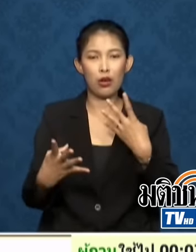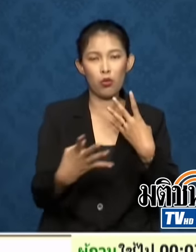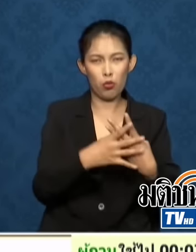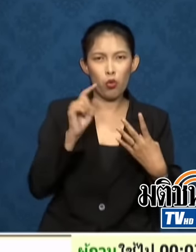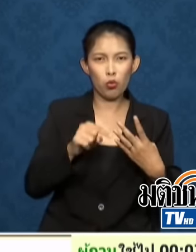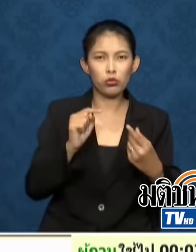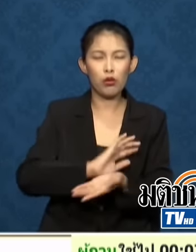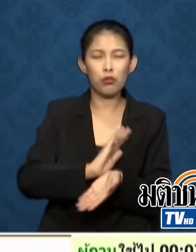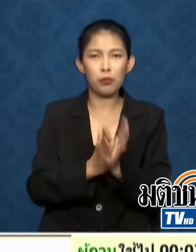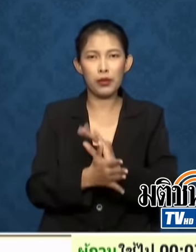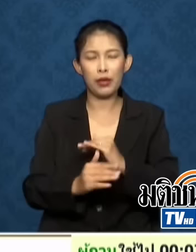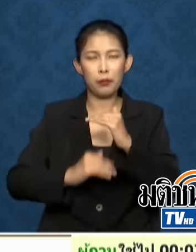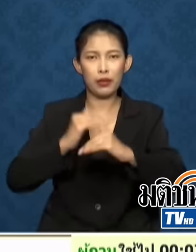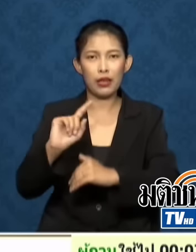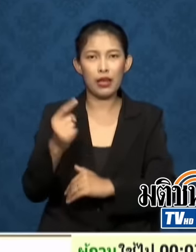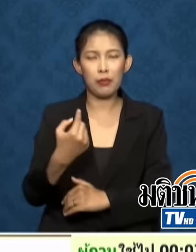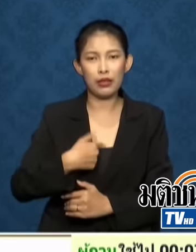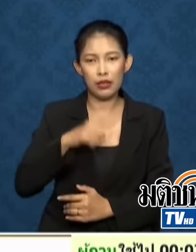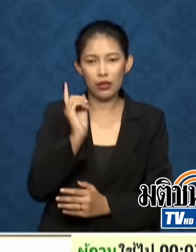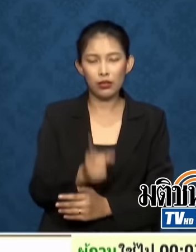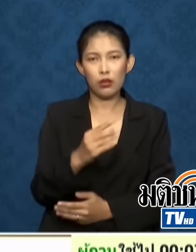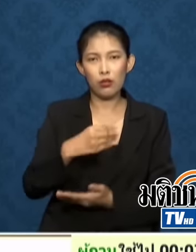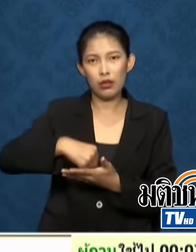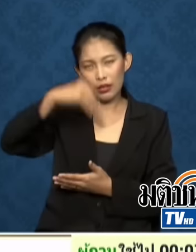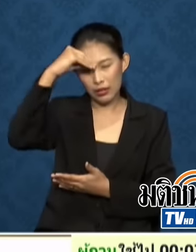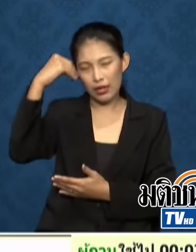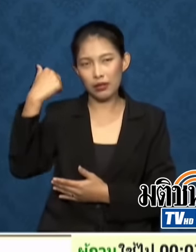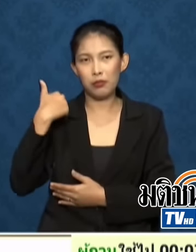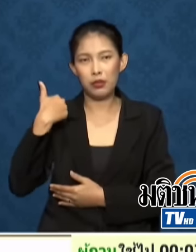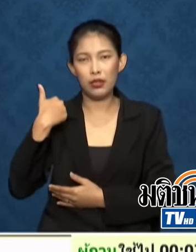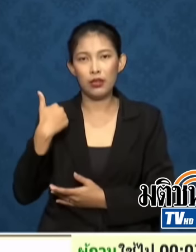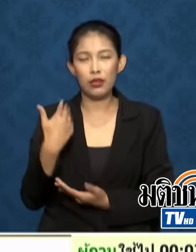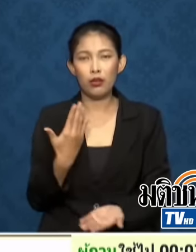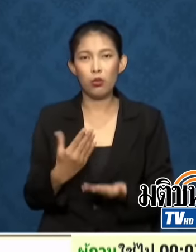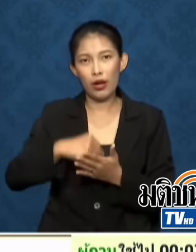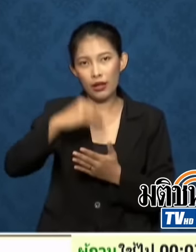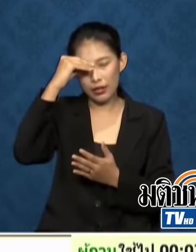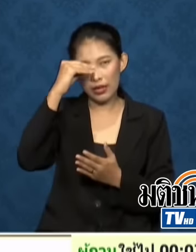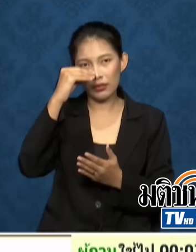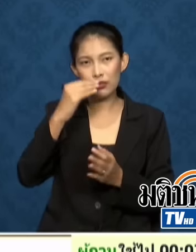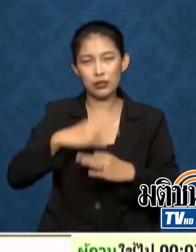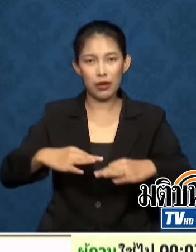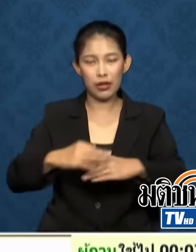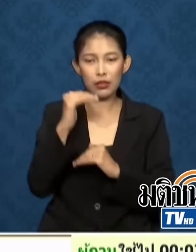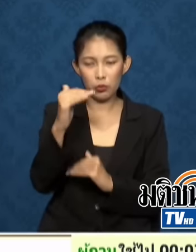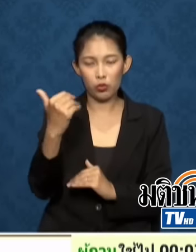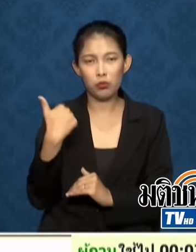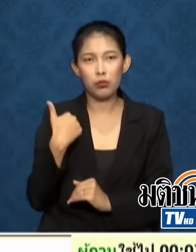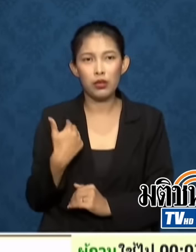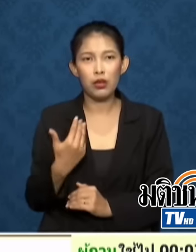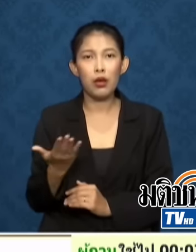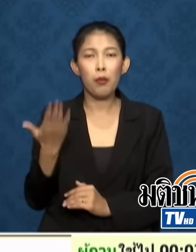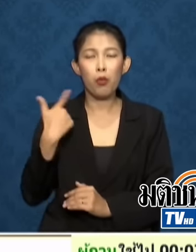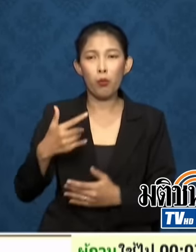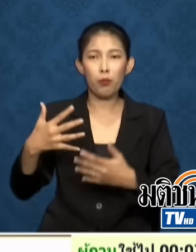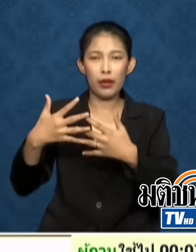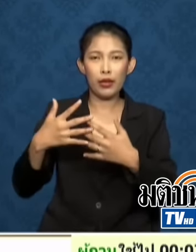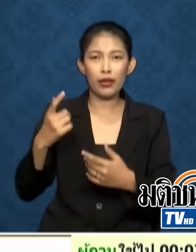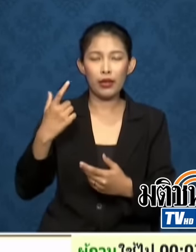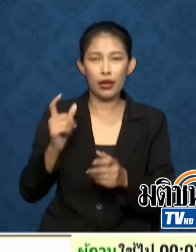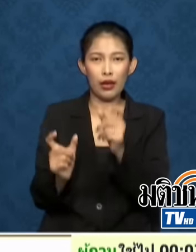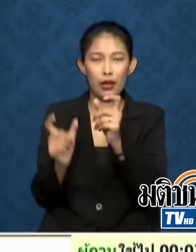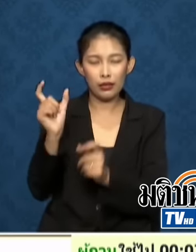ฒนาใหม่ให้เขามีการศึกษาถึงภาคบังคับขึ้นมาผมไปที่อังกฤษมาเขาให้เรียนภาษาอังกฤษเขา